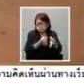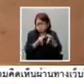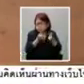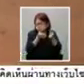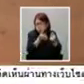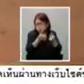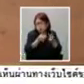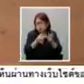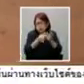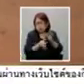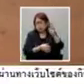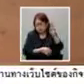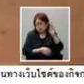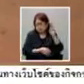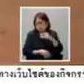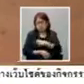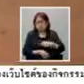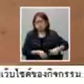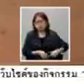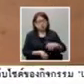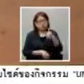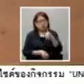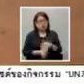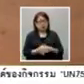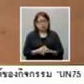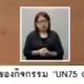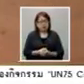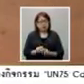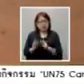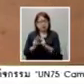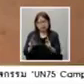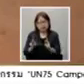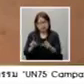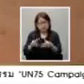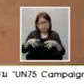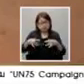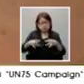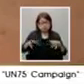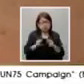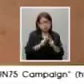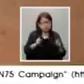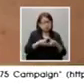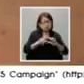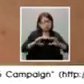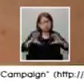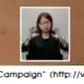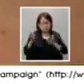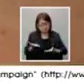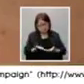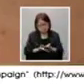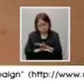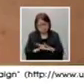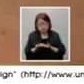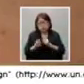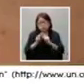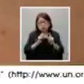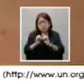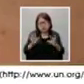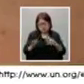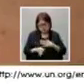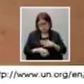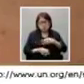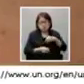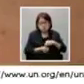งผมจะไม่อนุญาตท่านนะครับเพราะวิปสองฝ่ายได้หารือกันชัดเจนแล้วผมนั่งในที่ประชุมหารือวิปด้วยน